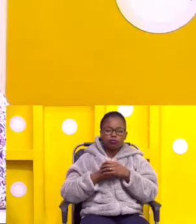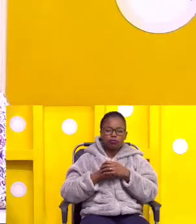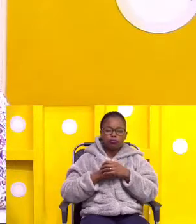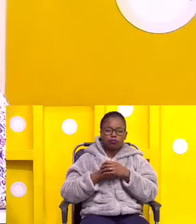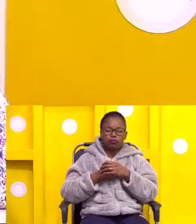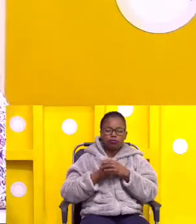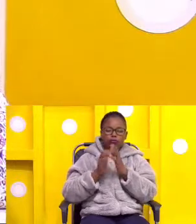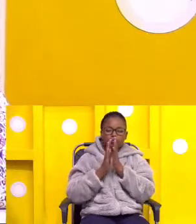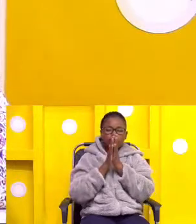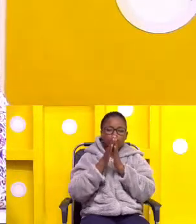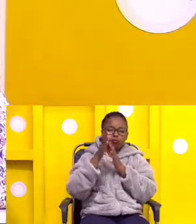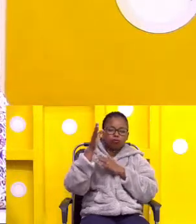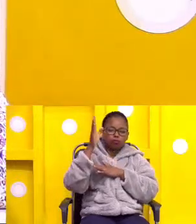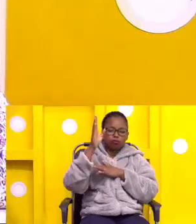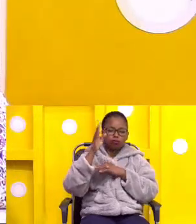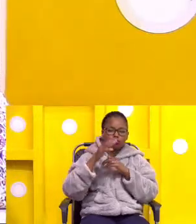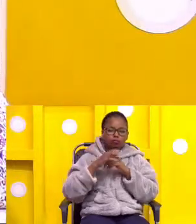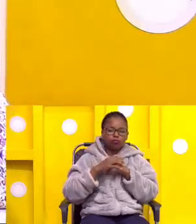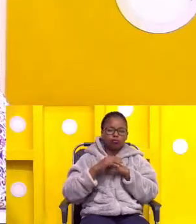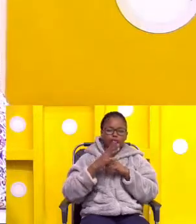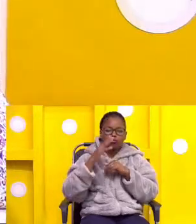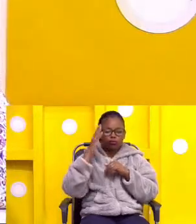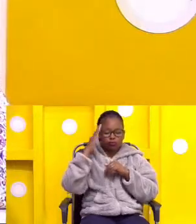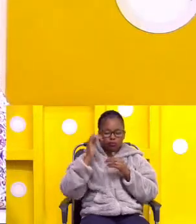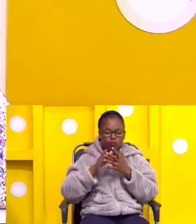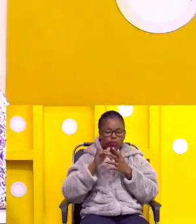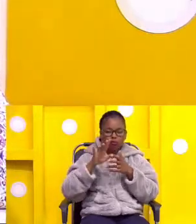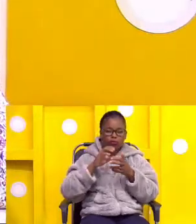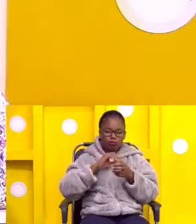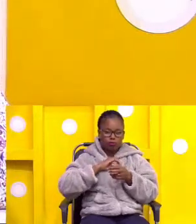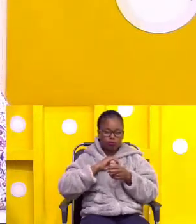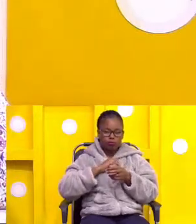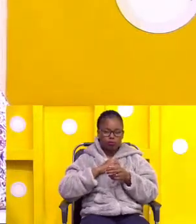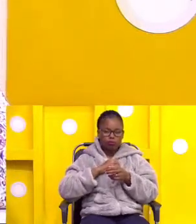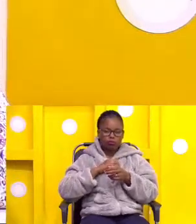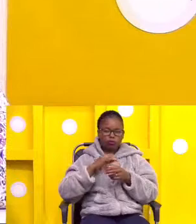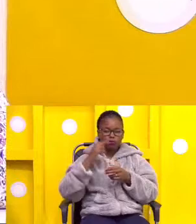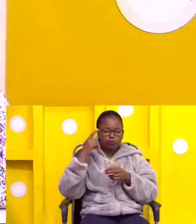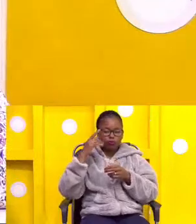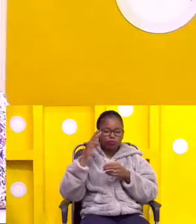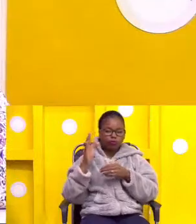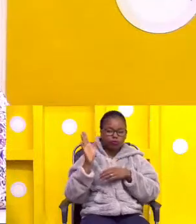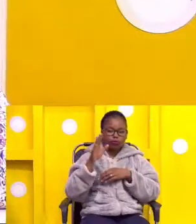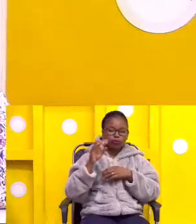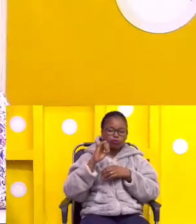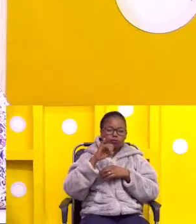Bwana asifiwe sana. Ukimenya gati siaku, ni siya Jehova Jire.